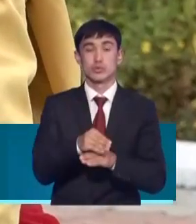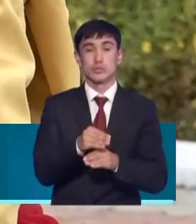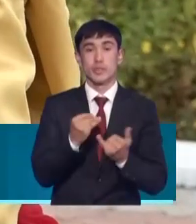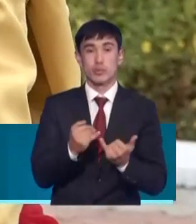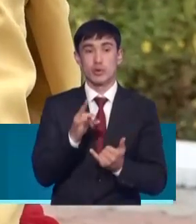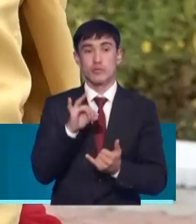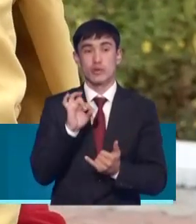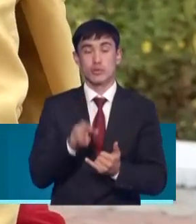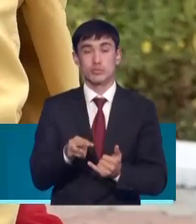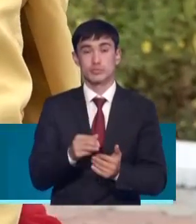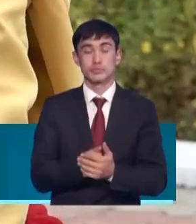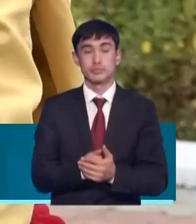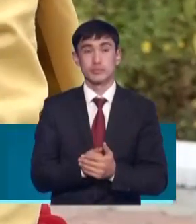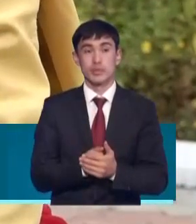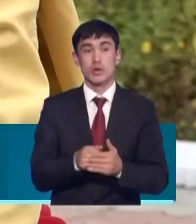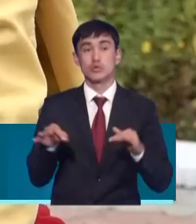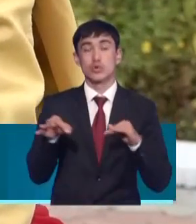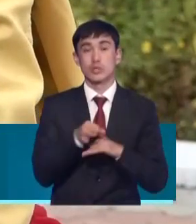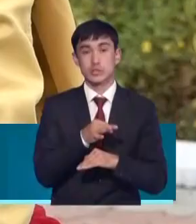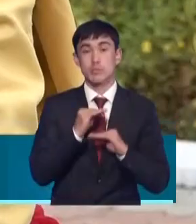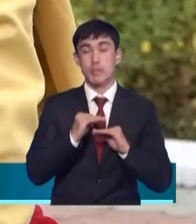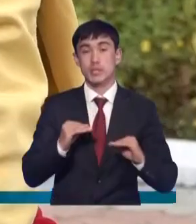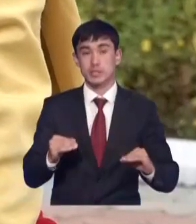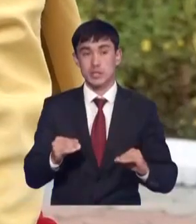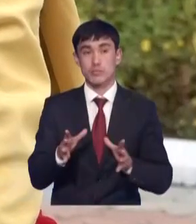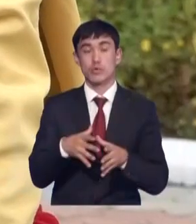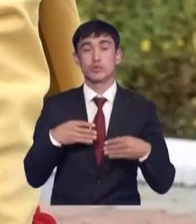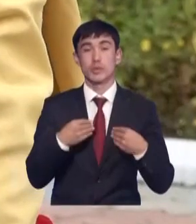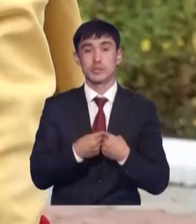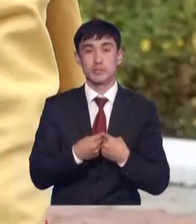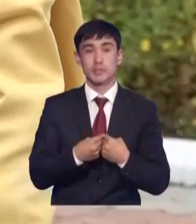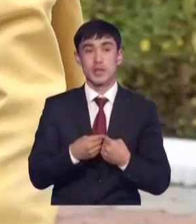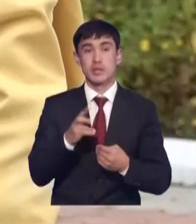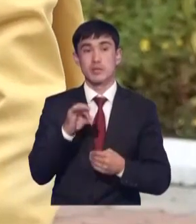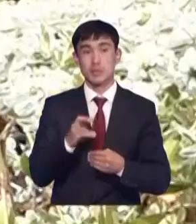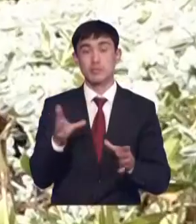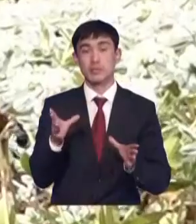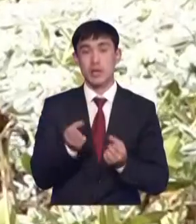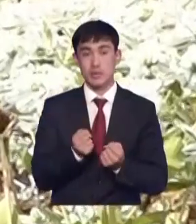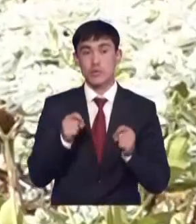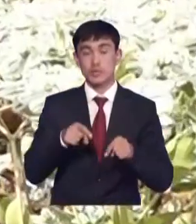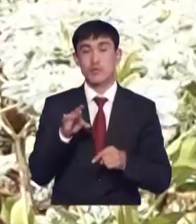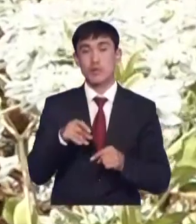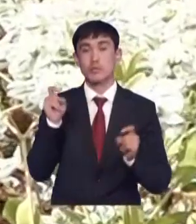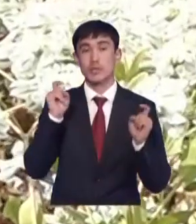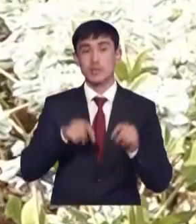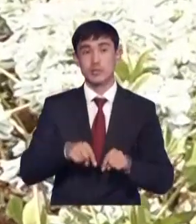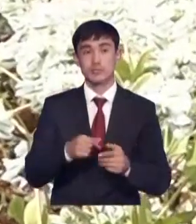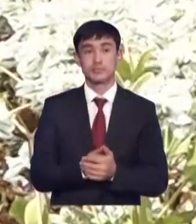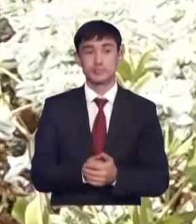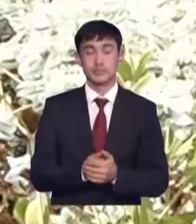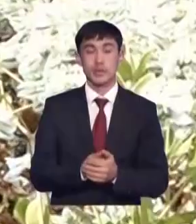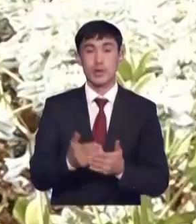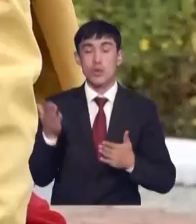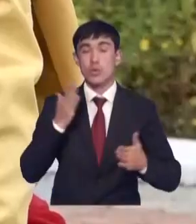бүгінгі референдумға. Жолдасым, бала шағам, отбасым, немеремізді алып, осы референдумға үлес қосып атқаныма